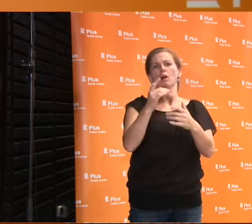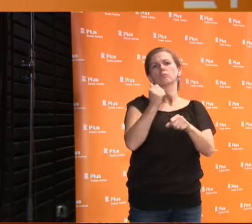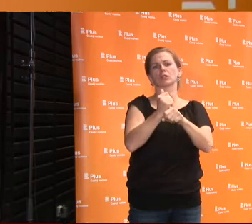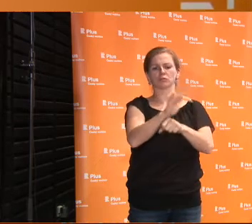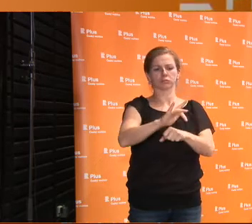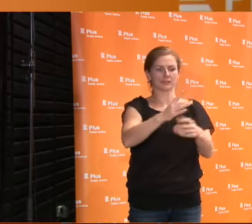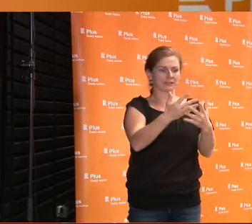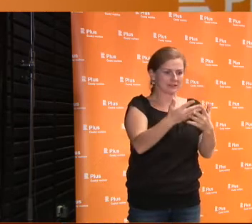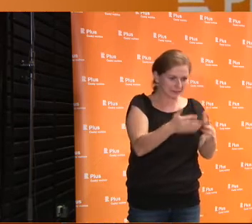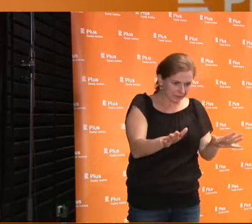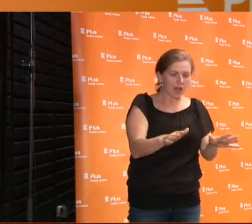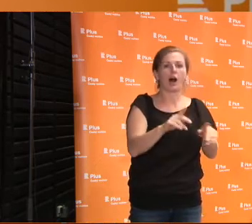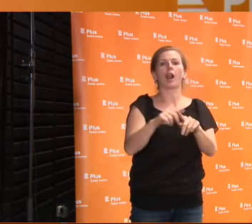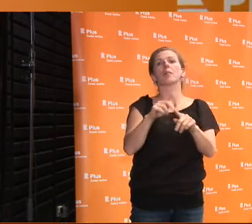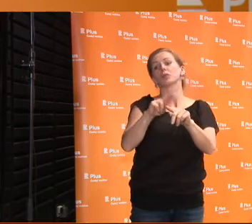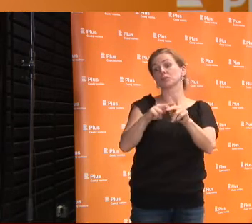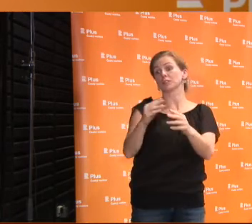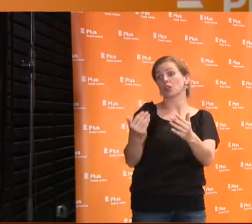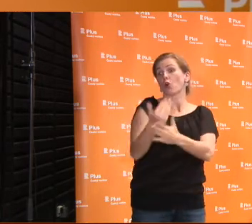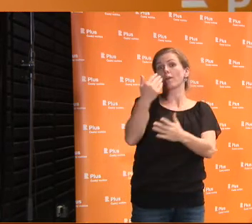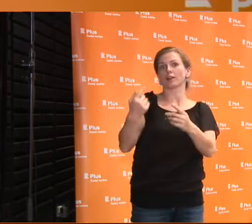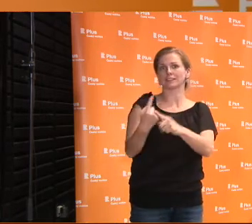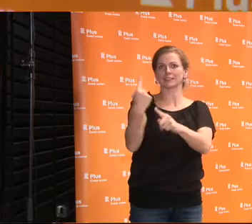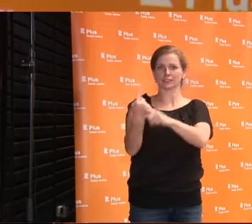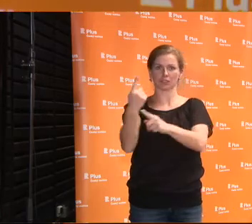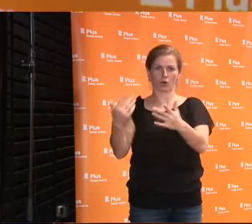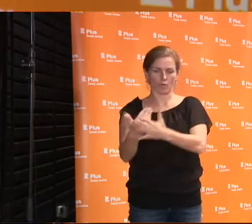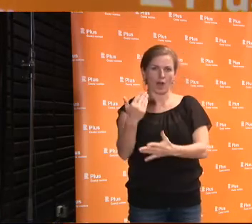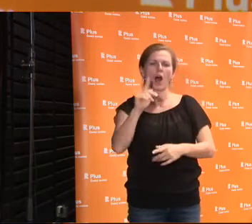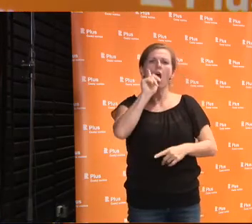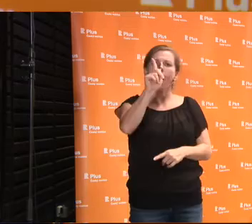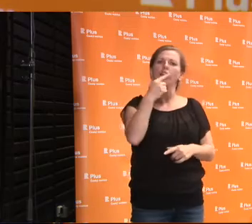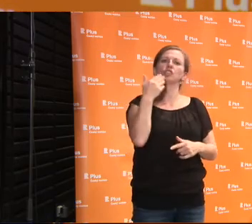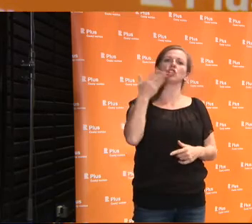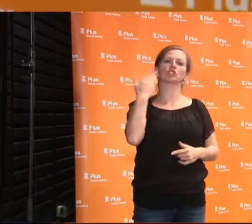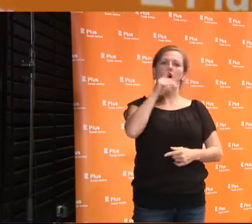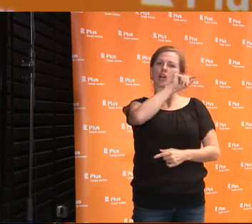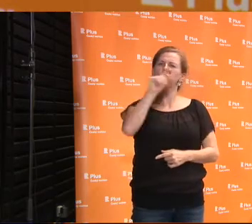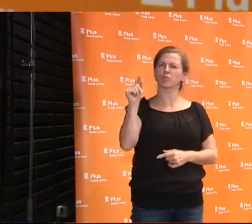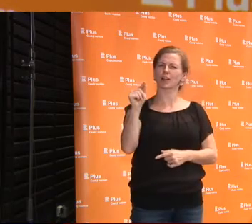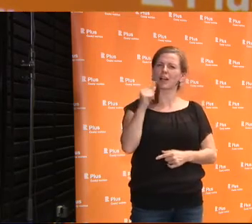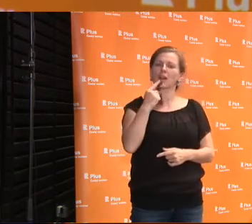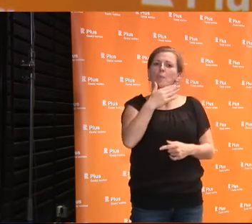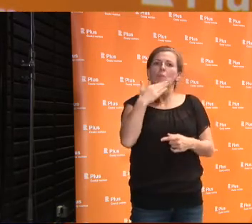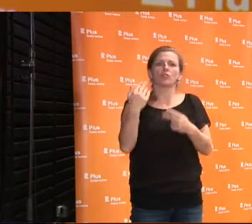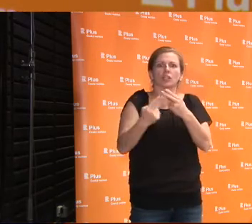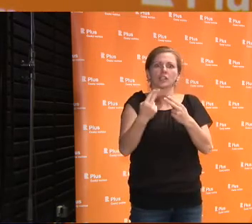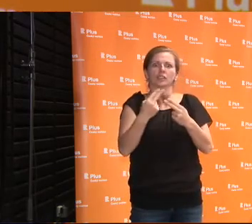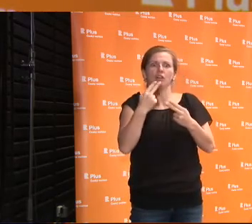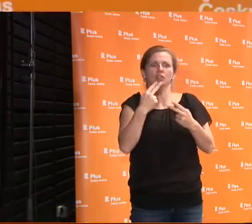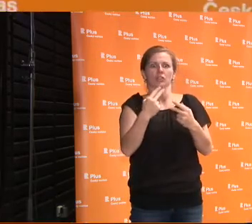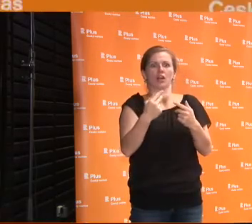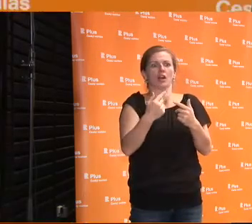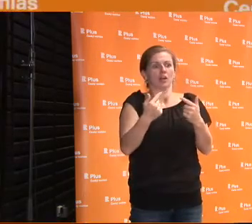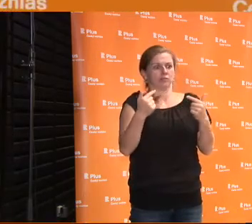pozic vznikne. Ale podle studie OECD je Česká republika jednou z nejohroženějších zemí před robotizací právě kvůli struktuře